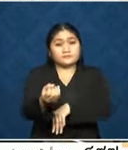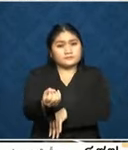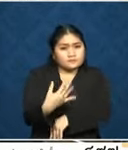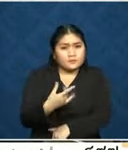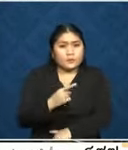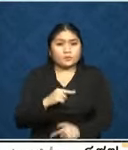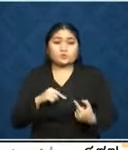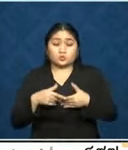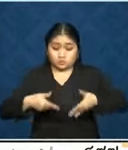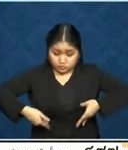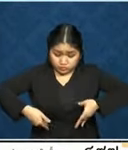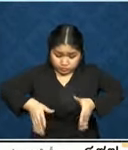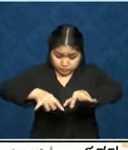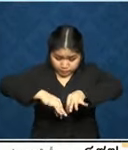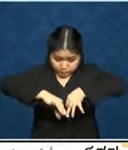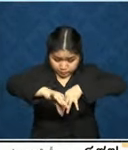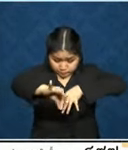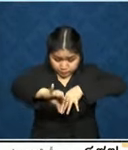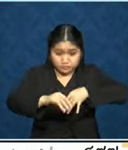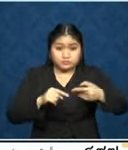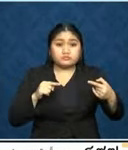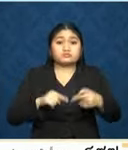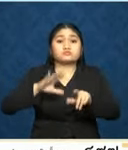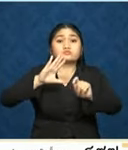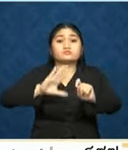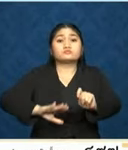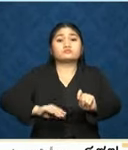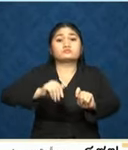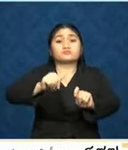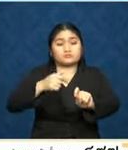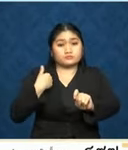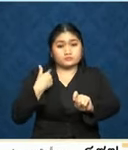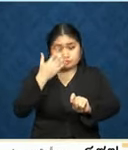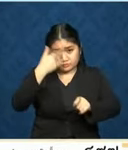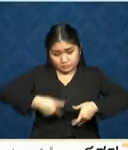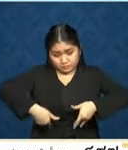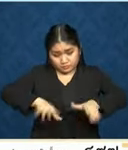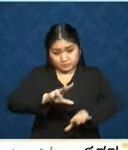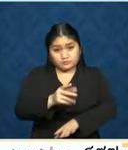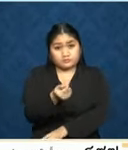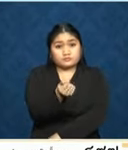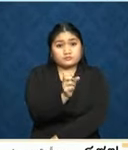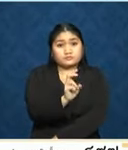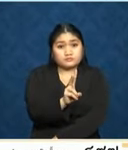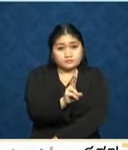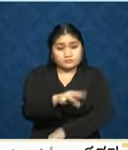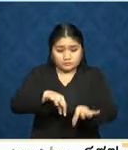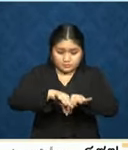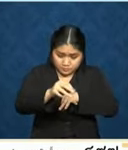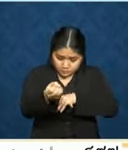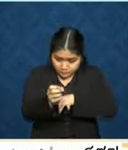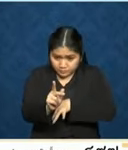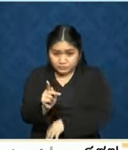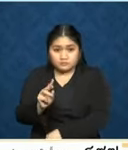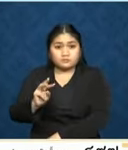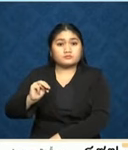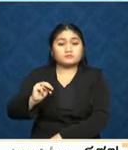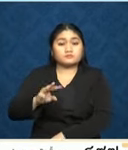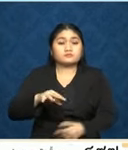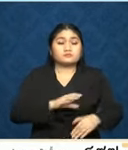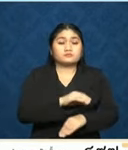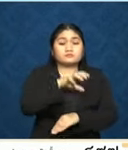การใช้ถนนเส้นทางสู่เมืองมรดกโลกถนนทางหลวงหมายเลข 12ระยะทาง 12กมจาก